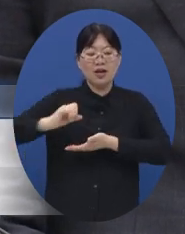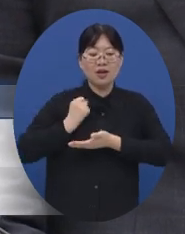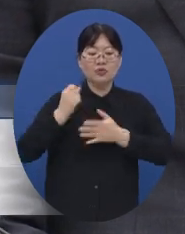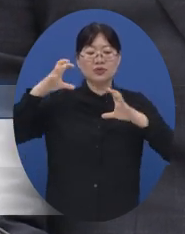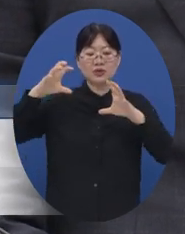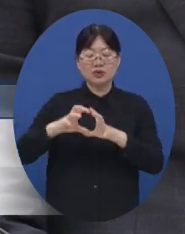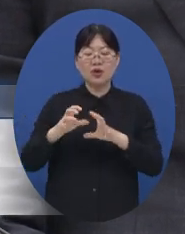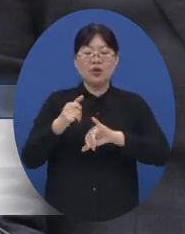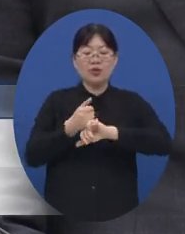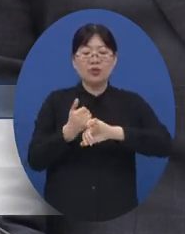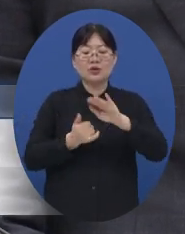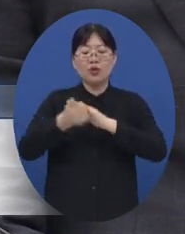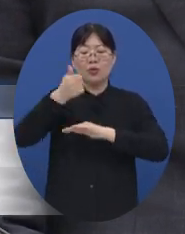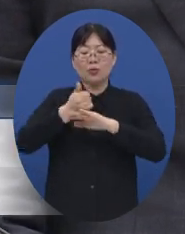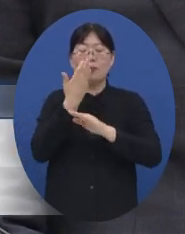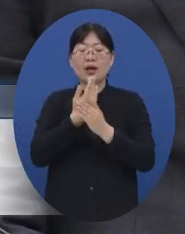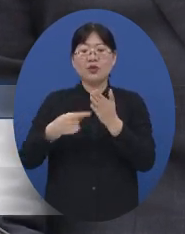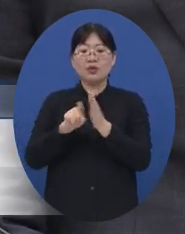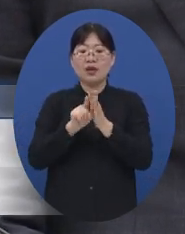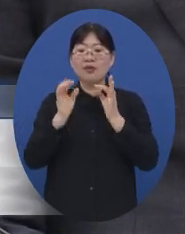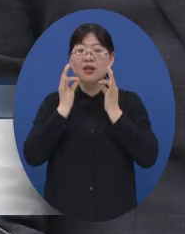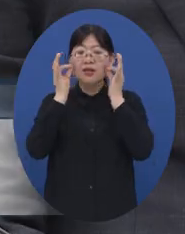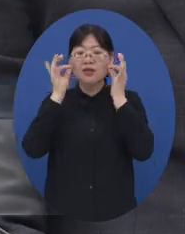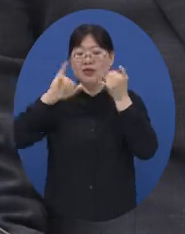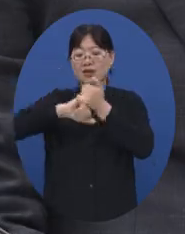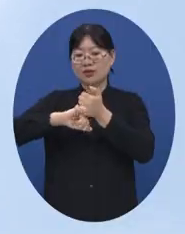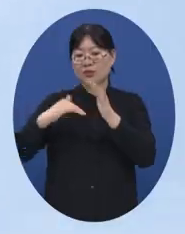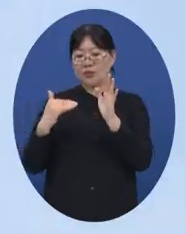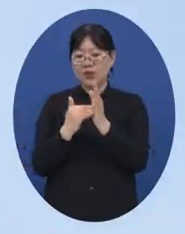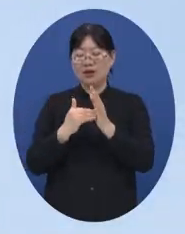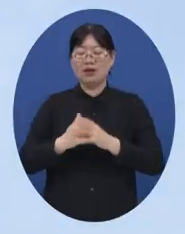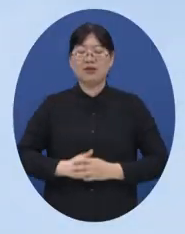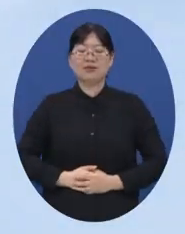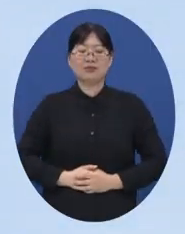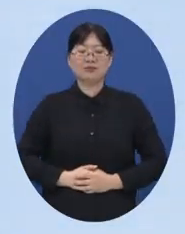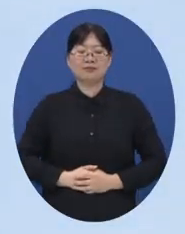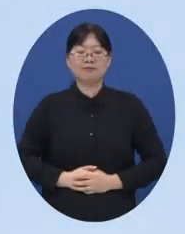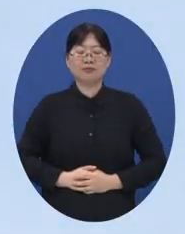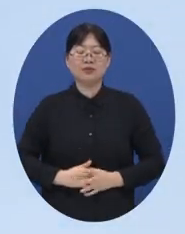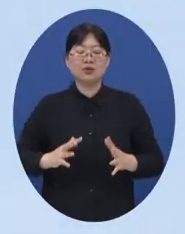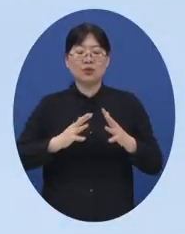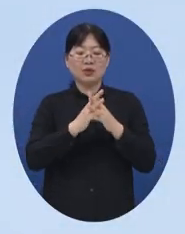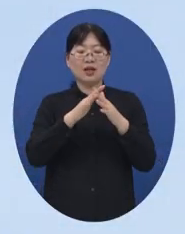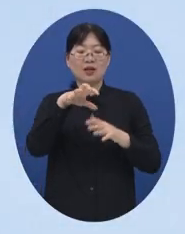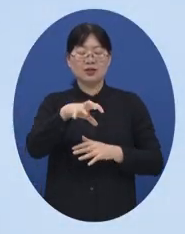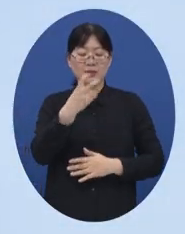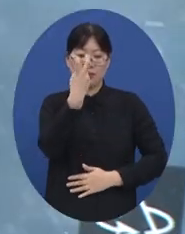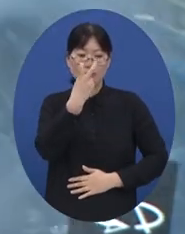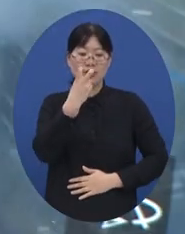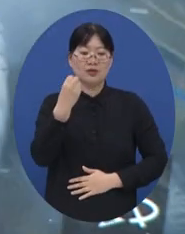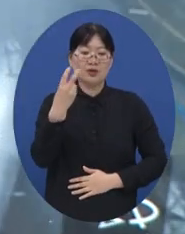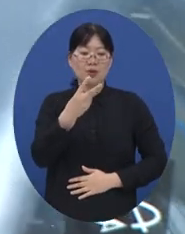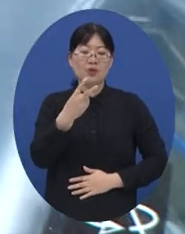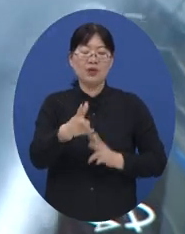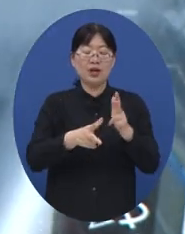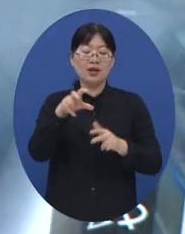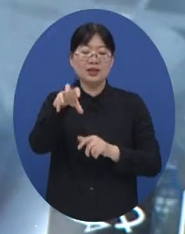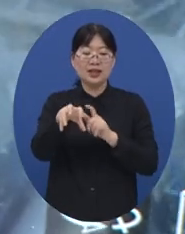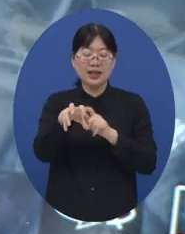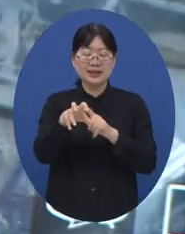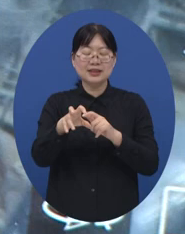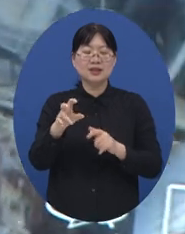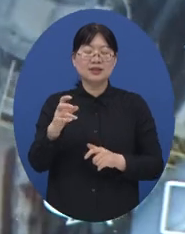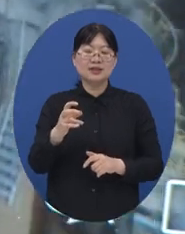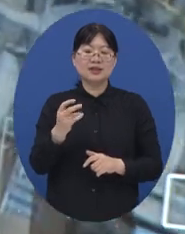다 직결해서 꼭 성공할 수 있도록 최선을 다하겠습니다. 폐기물 업체와 공사 현장 모니터링, 산업단지 대기질